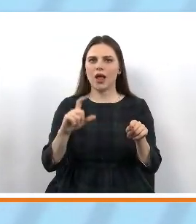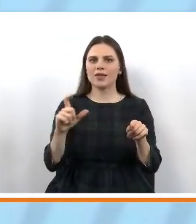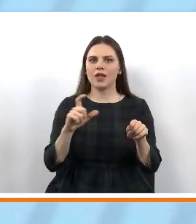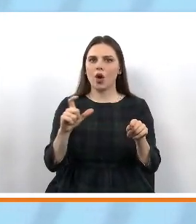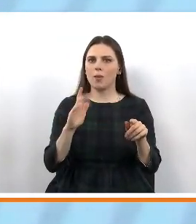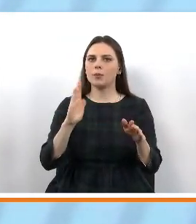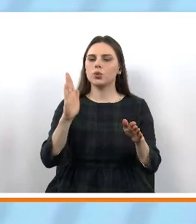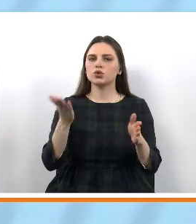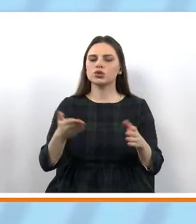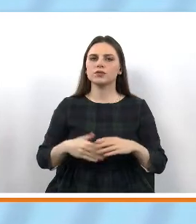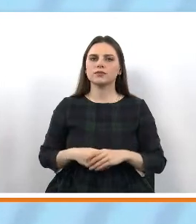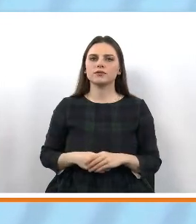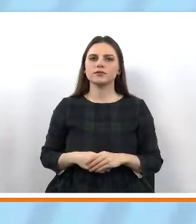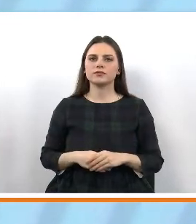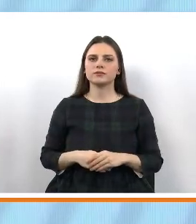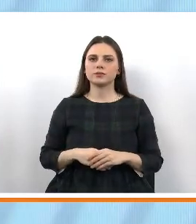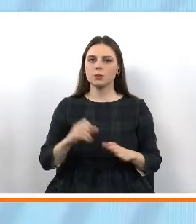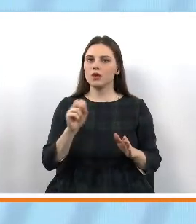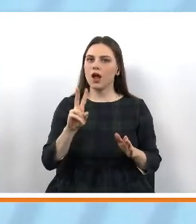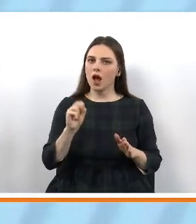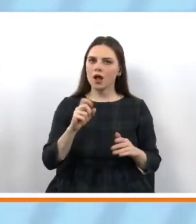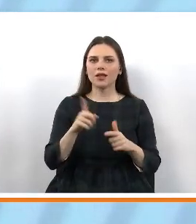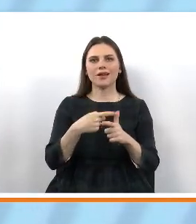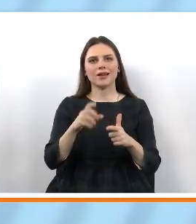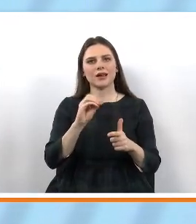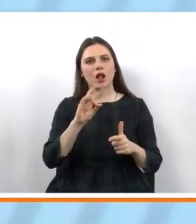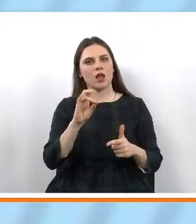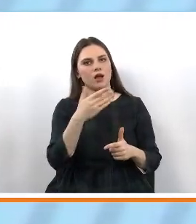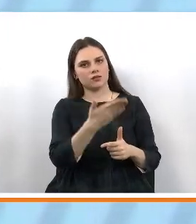Сейчас прошу Аллу или Елену, кто...